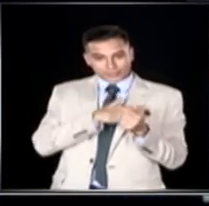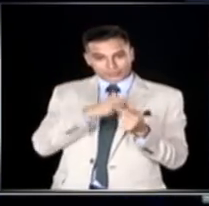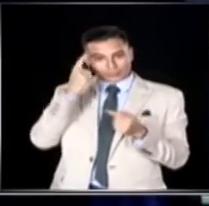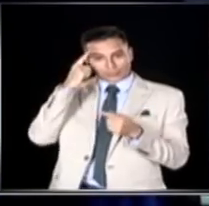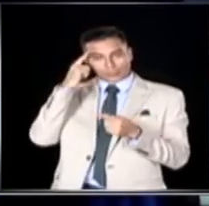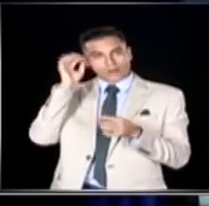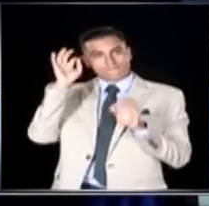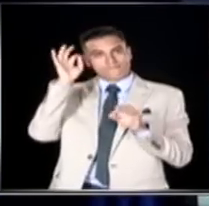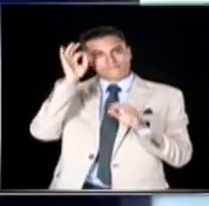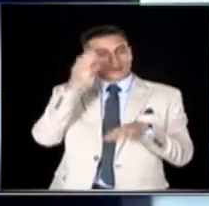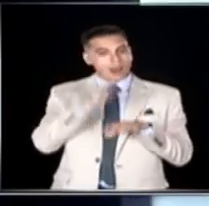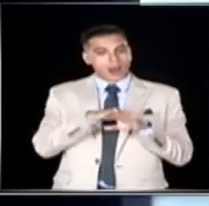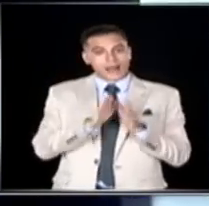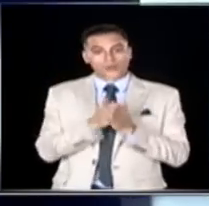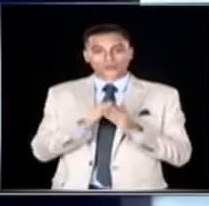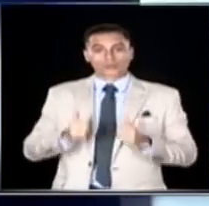في الكتب والحياة؟